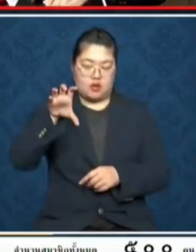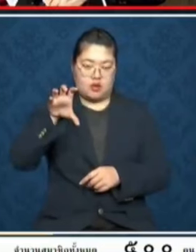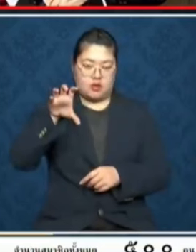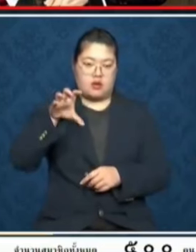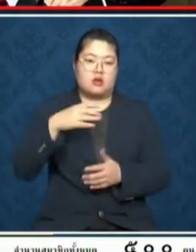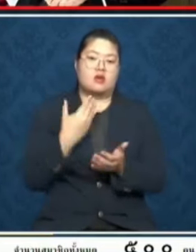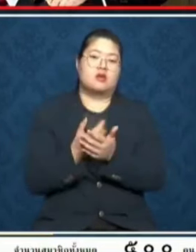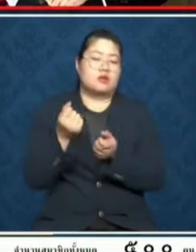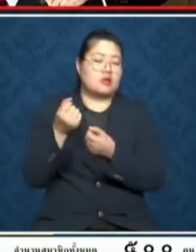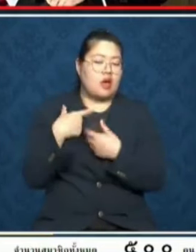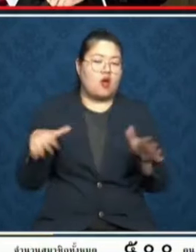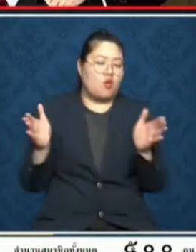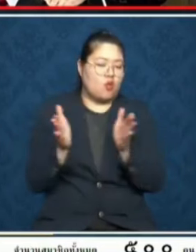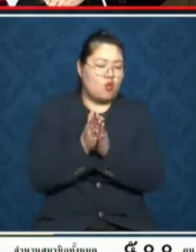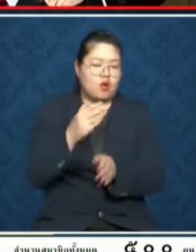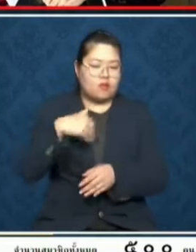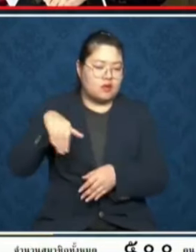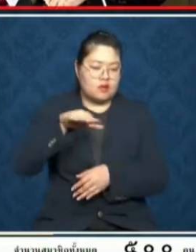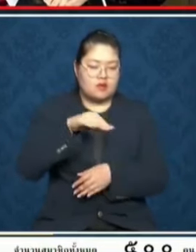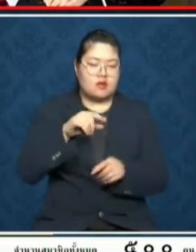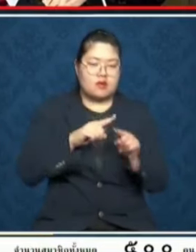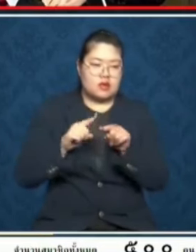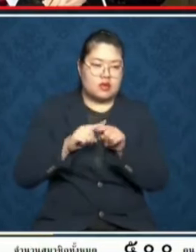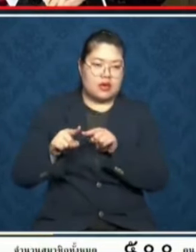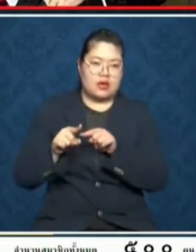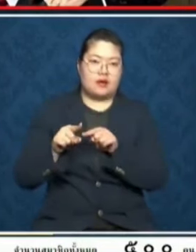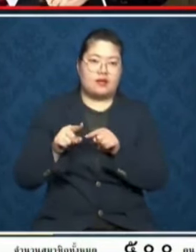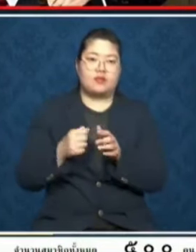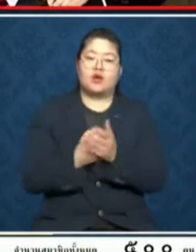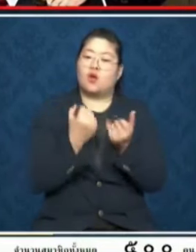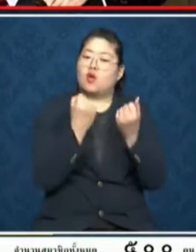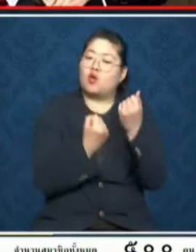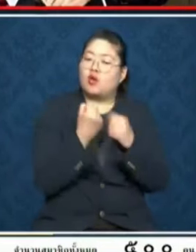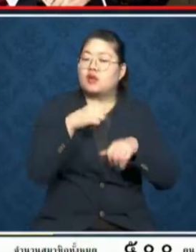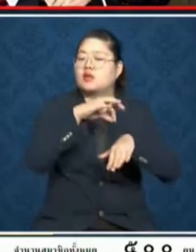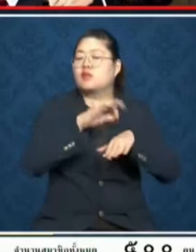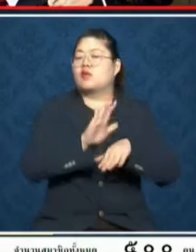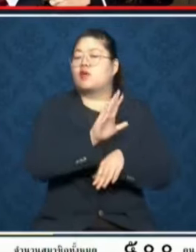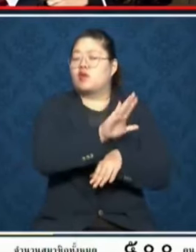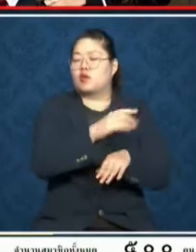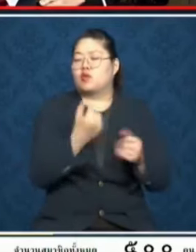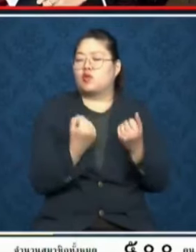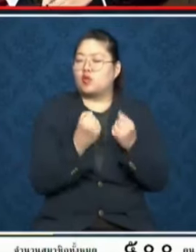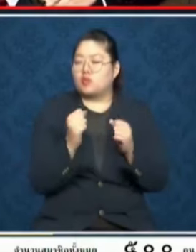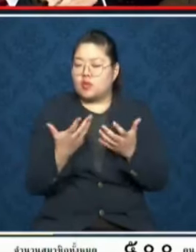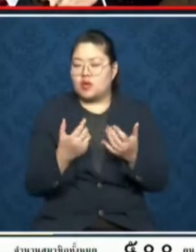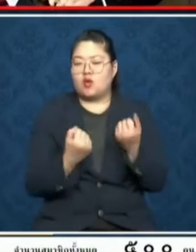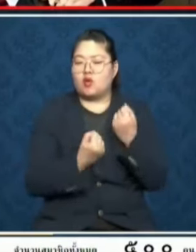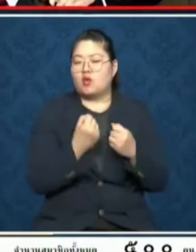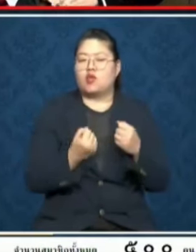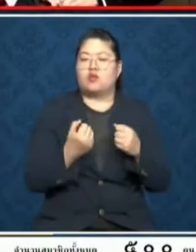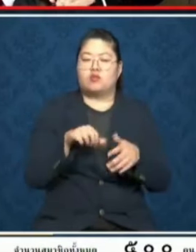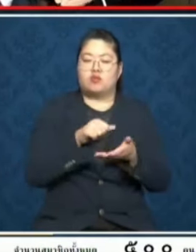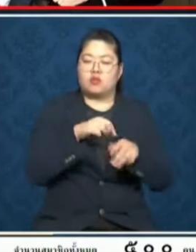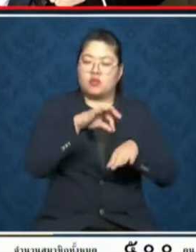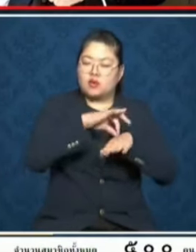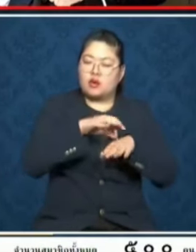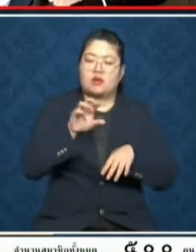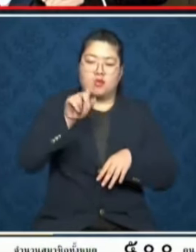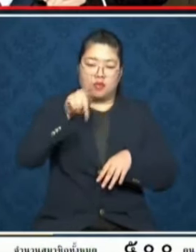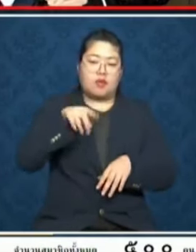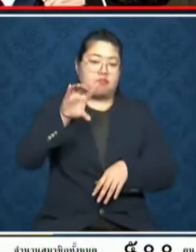าตอบแทนเหมาจ่ายนะคะแทนการจัดการหารถประจำตำแหน่งกรณีไม่มีรถประจำตำแหน่งอีก 31,800 บา